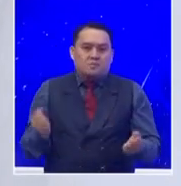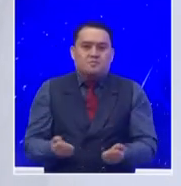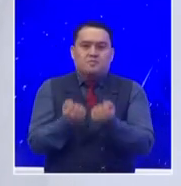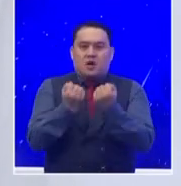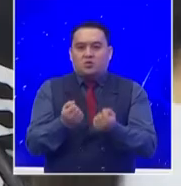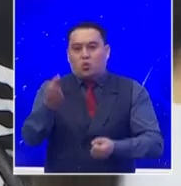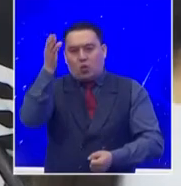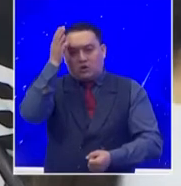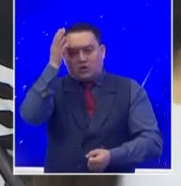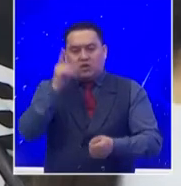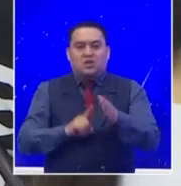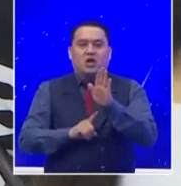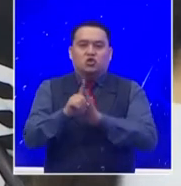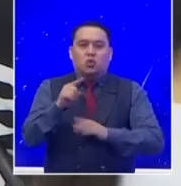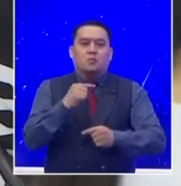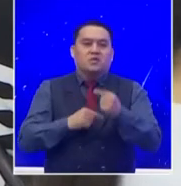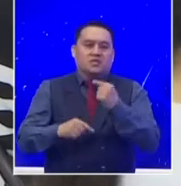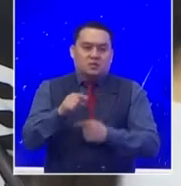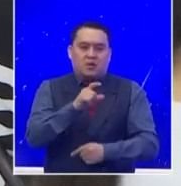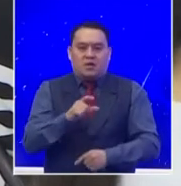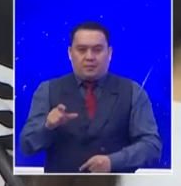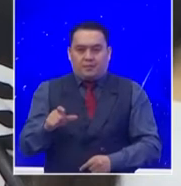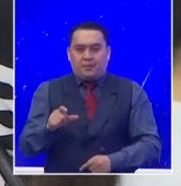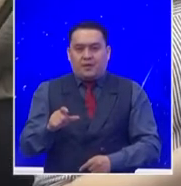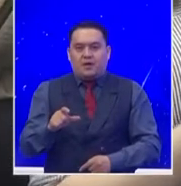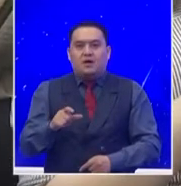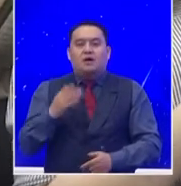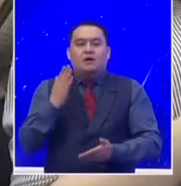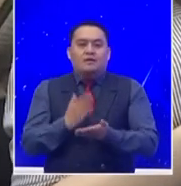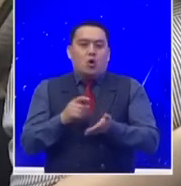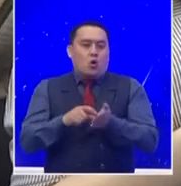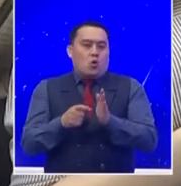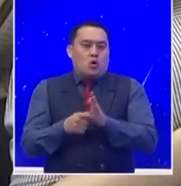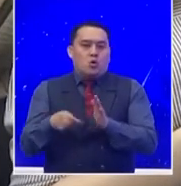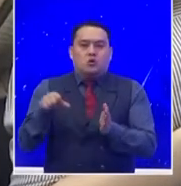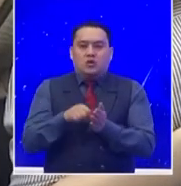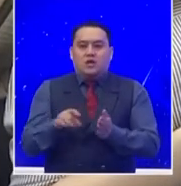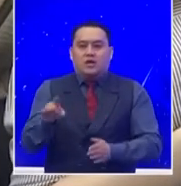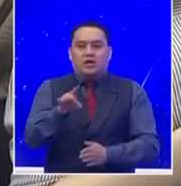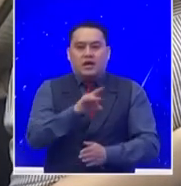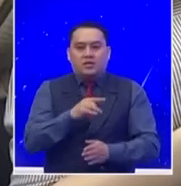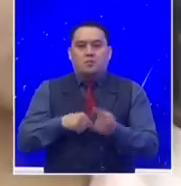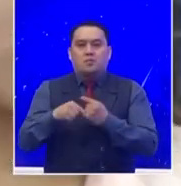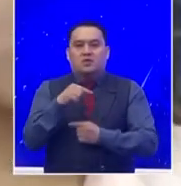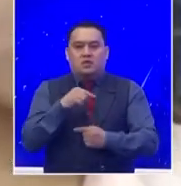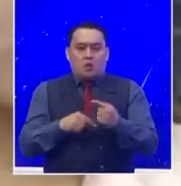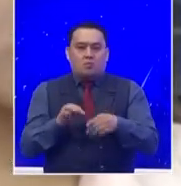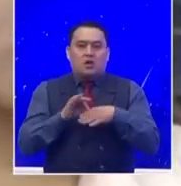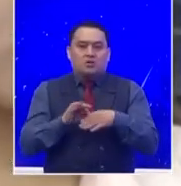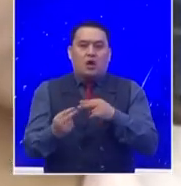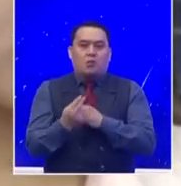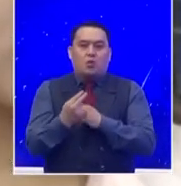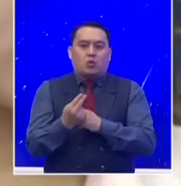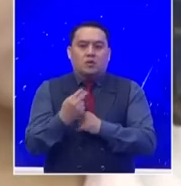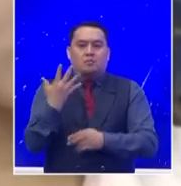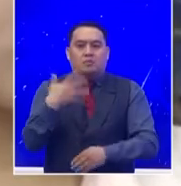молодых ученых и начинающих предпринимателей. К слову, за время существования офиса при участии региональной палаты предпринимателей прошли обучение